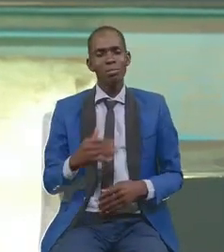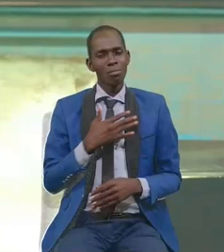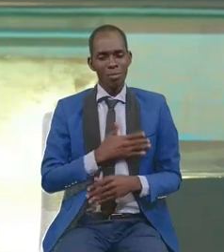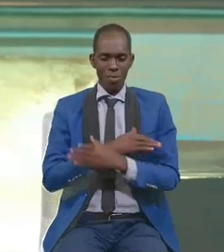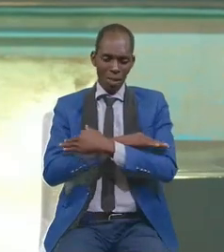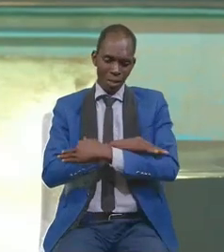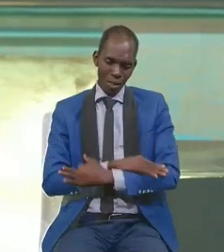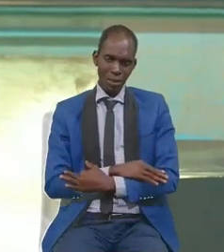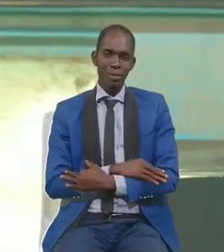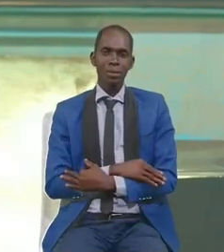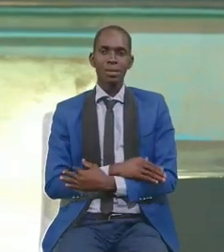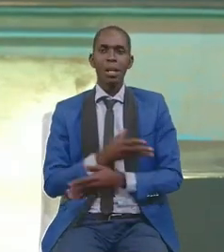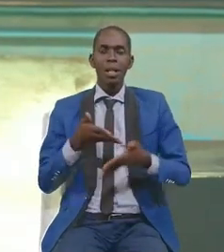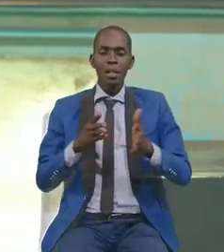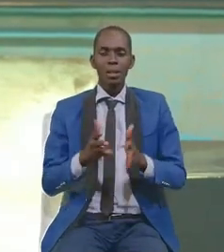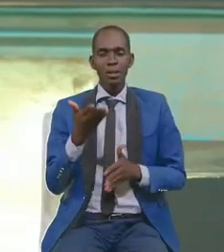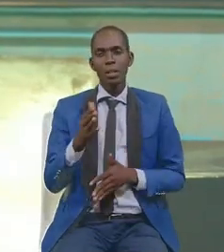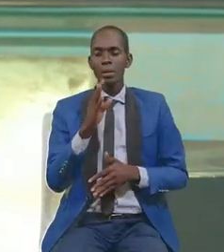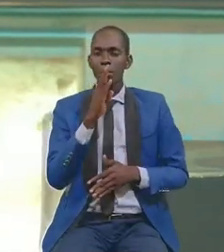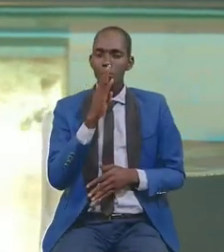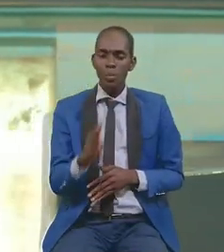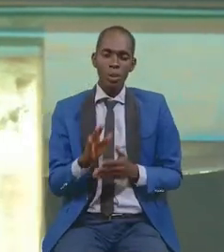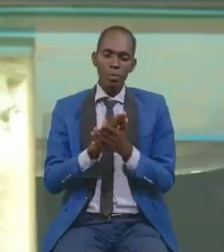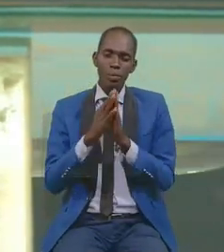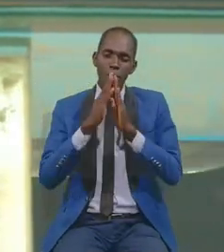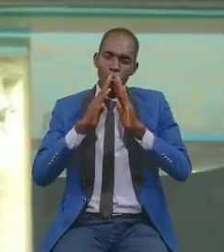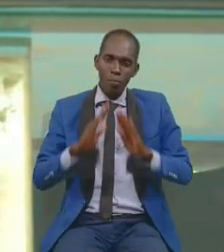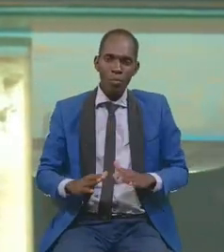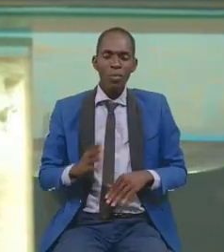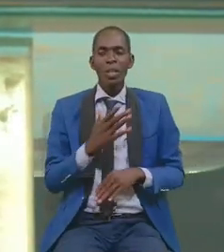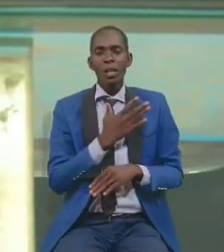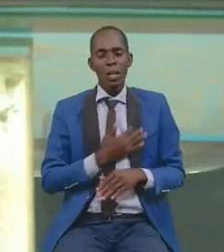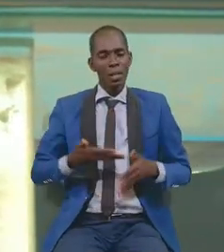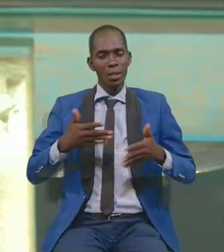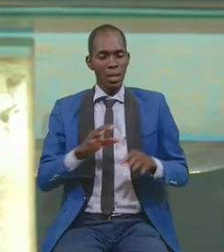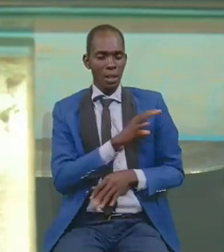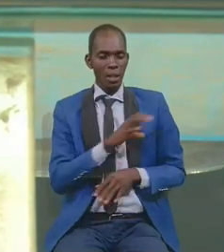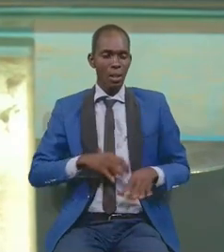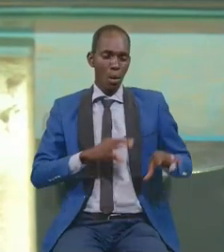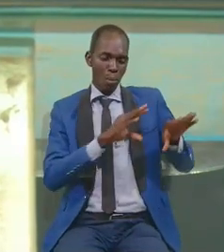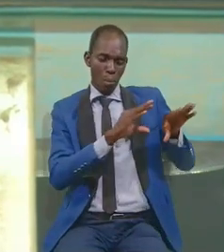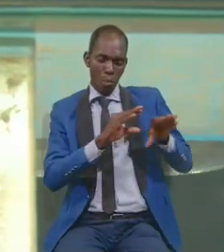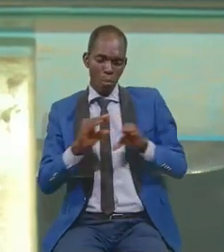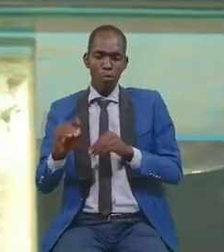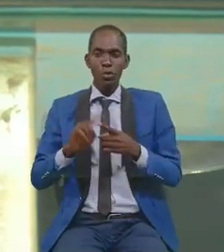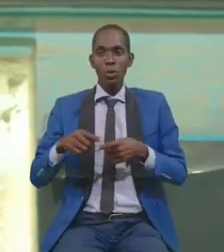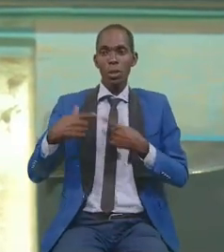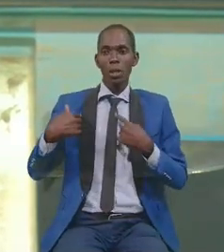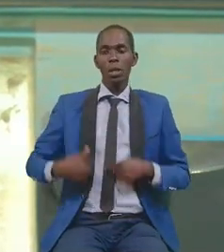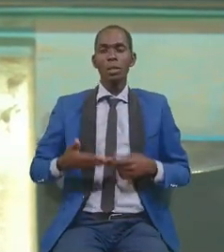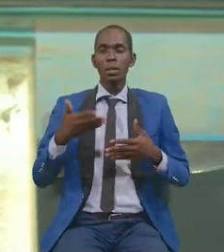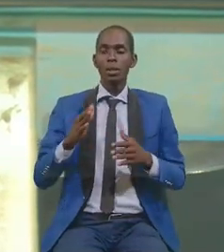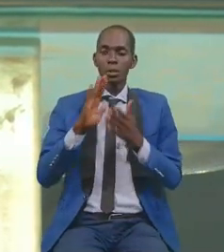là-bas. Reste. Qu'il y ait, repose-toi. Qu'il y ait la paix. Que